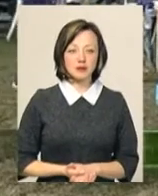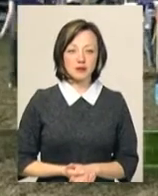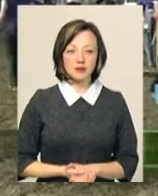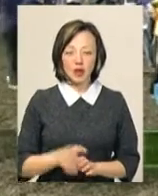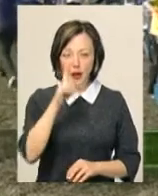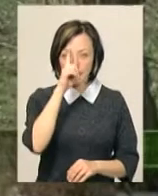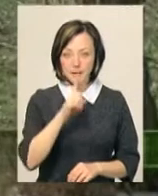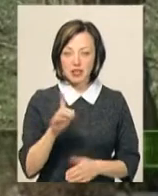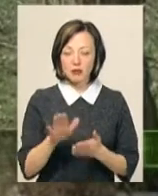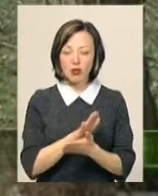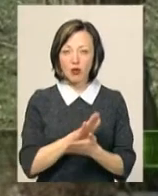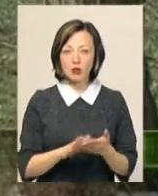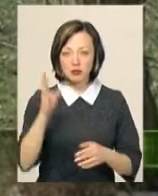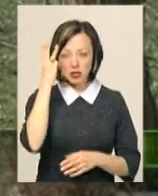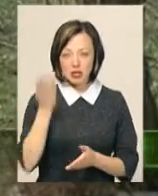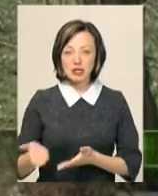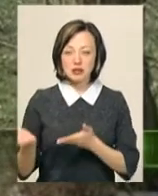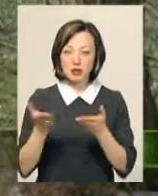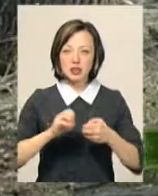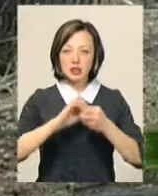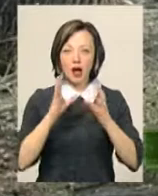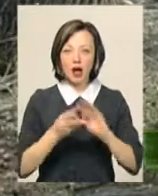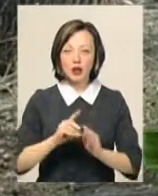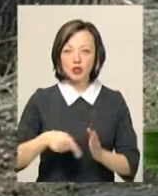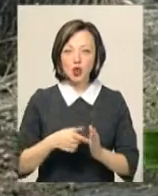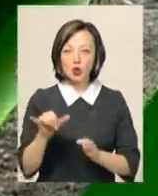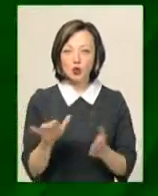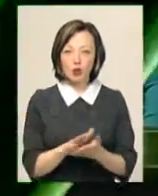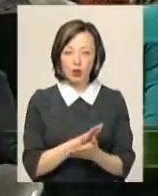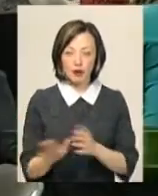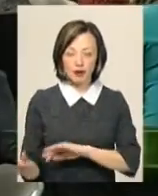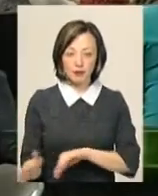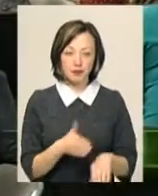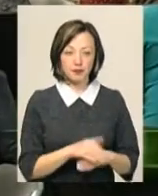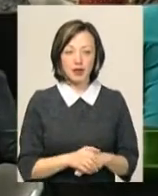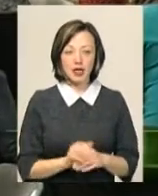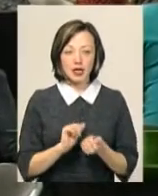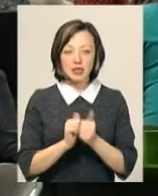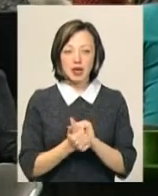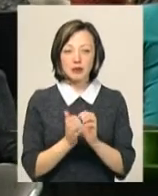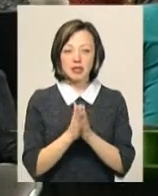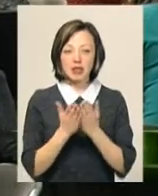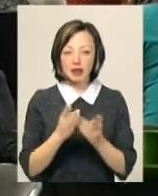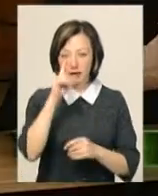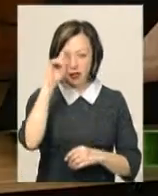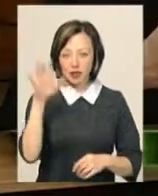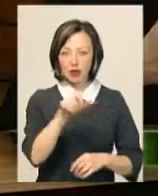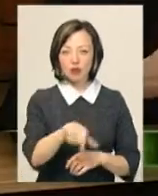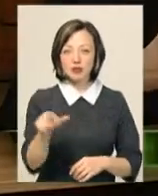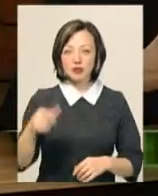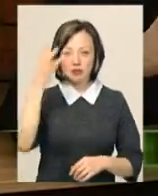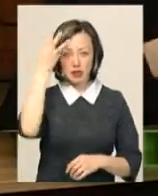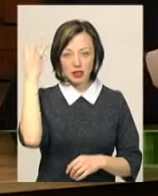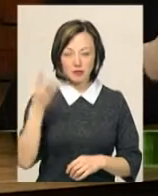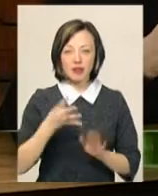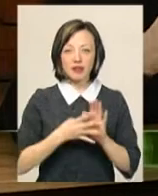Місячник благоустрою хмельничан запрошують на загальноміський суботник. Замість книг – видатні особистості. В обласному